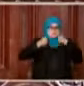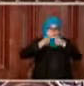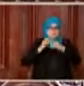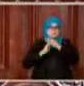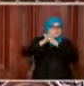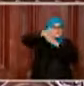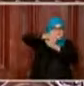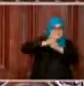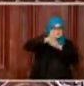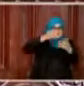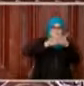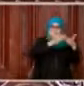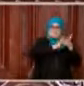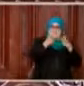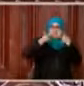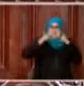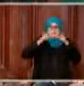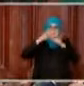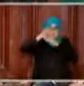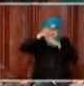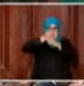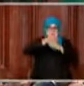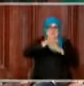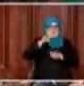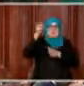لأن من افتدى الوطن بالدم